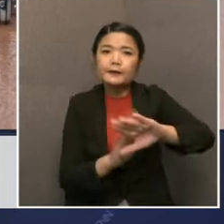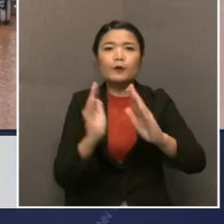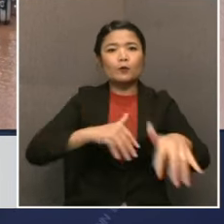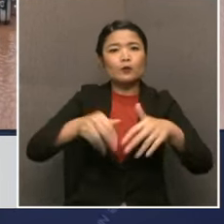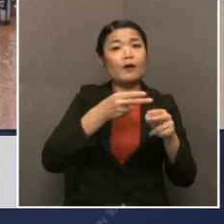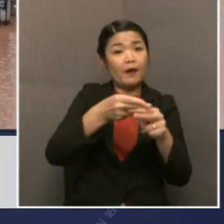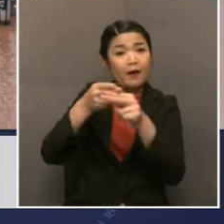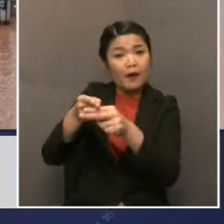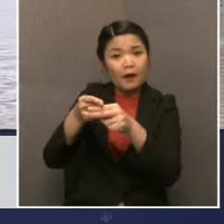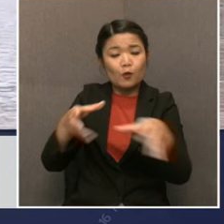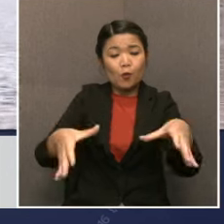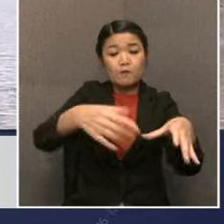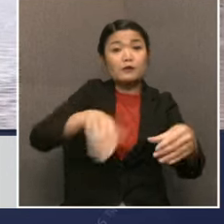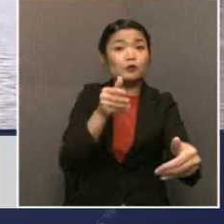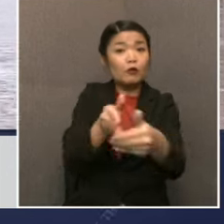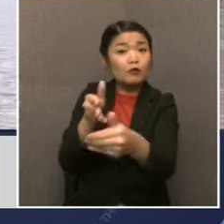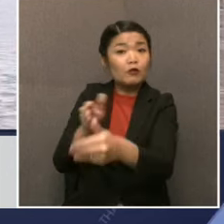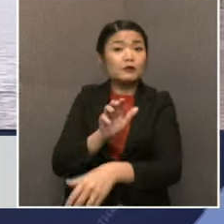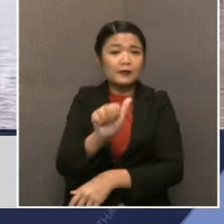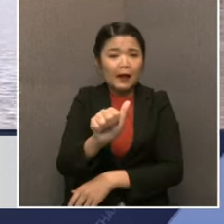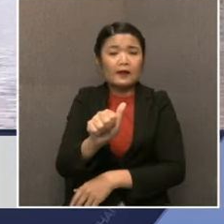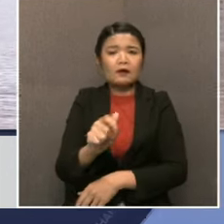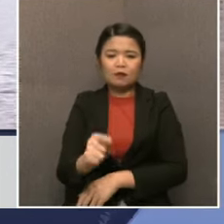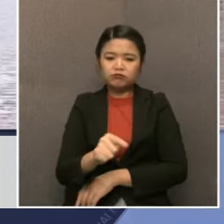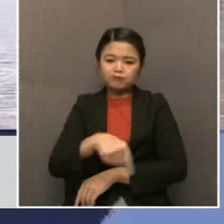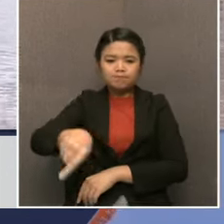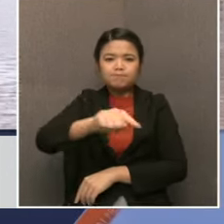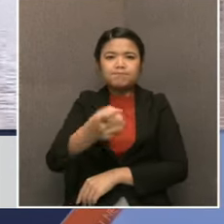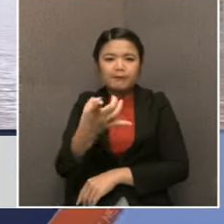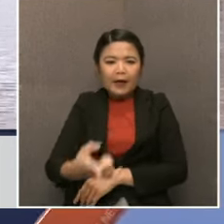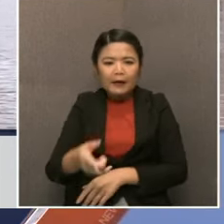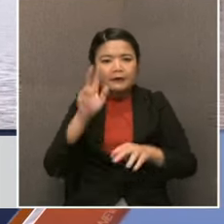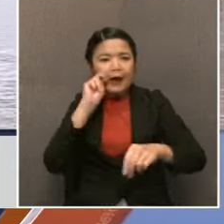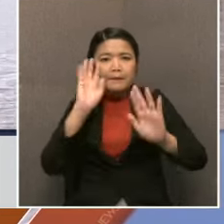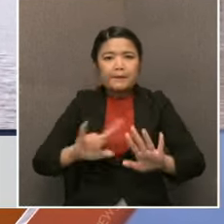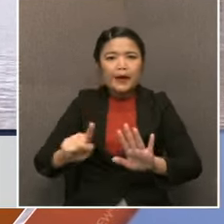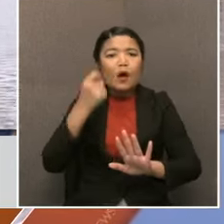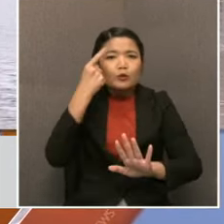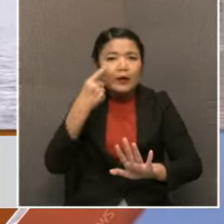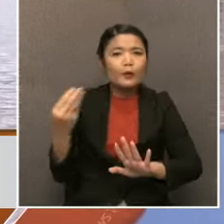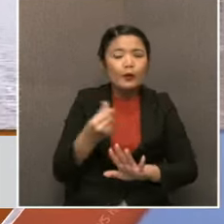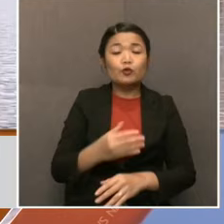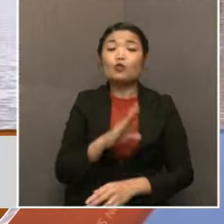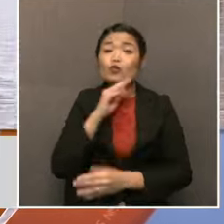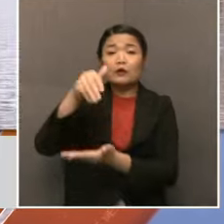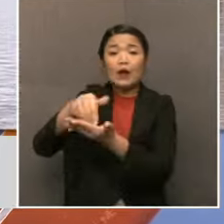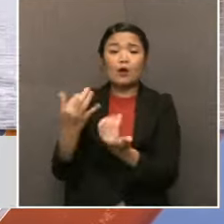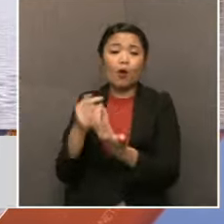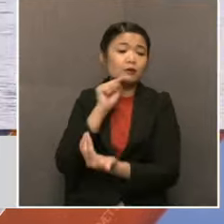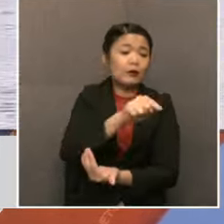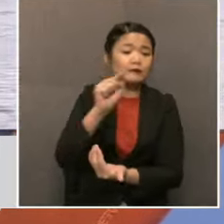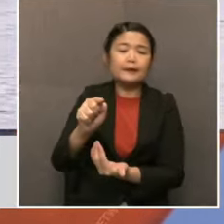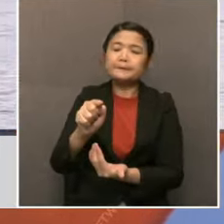อนนี้จะตงกพที่มากที่สุดแล้เขาก็จะเข้ใจฐลากขพ ที่ได้เร็วกว่าที่เราจะลอจากส่วกลางแลวกตลสางกเขาไป MARK